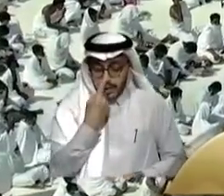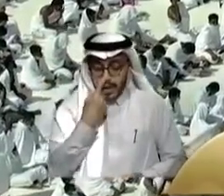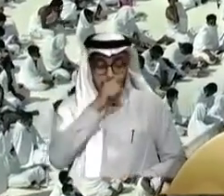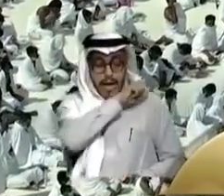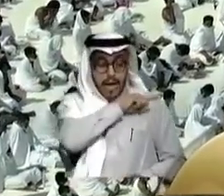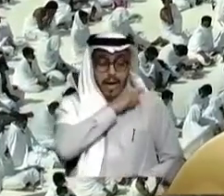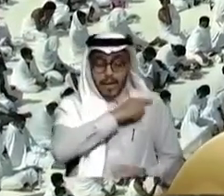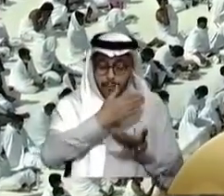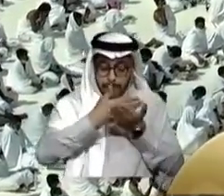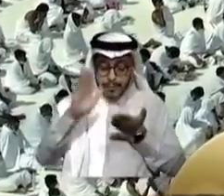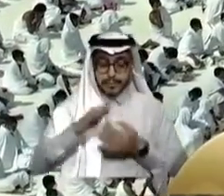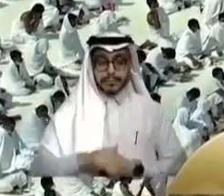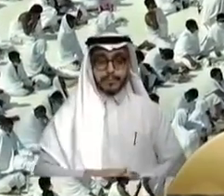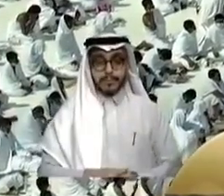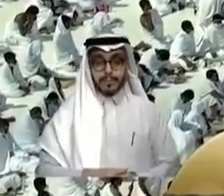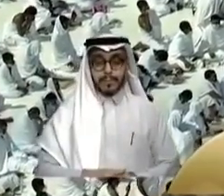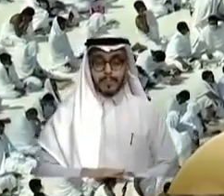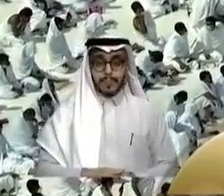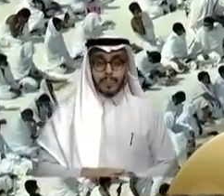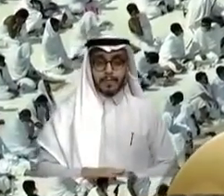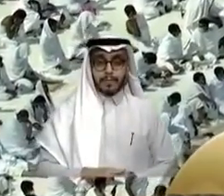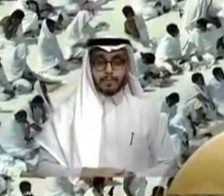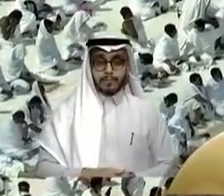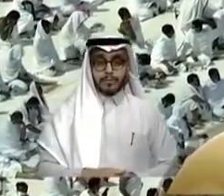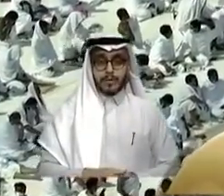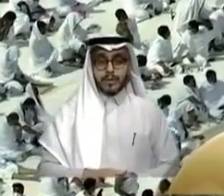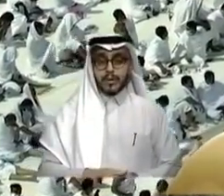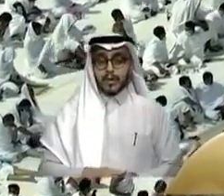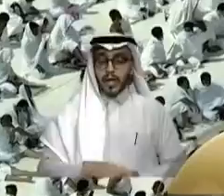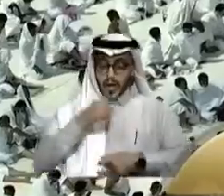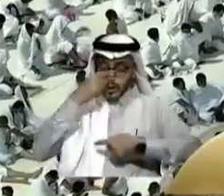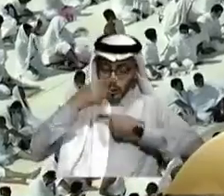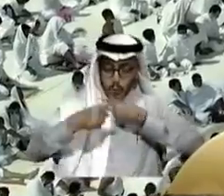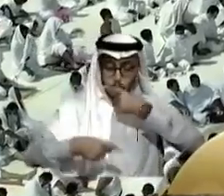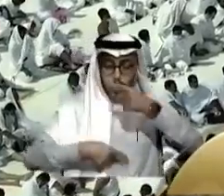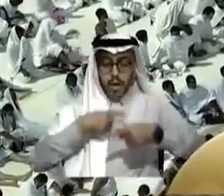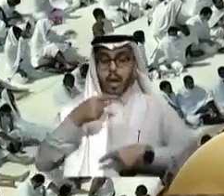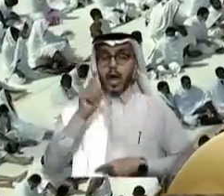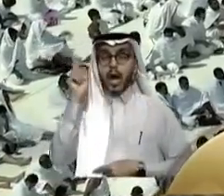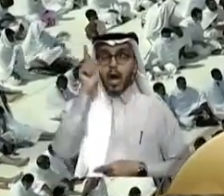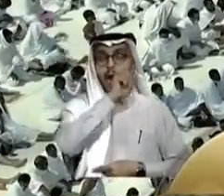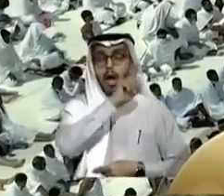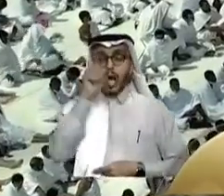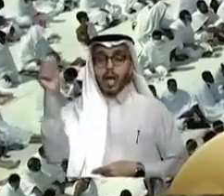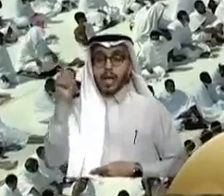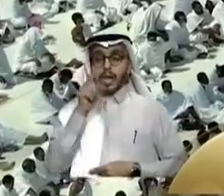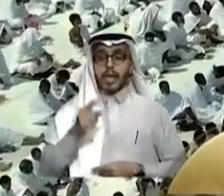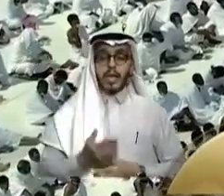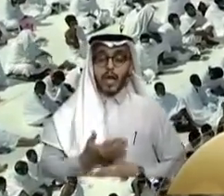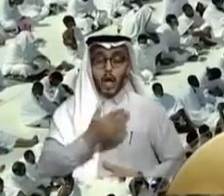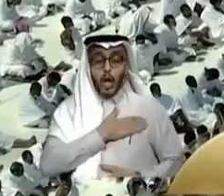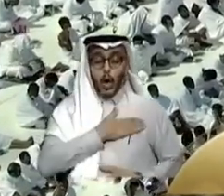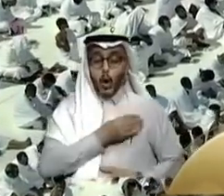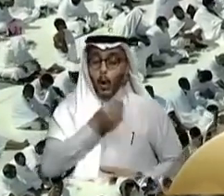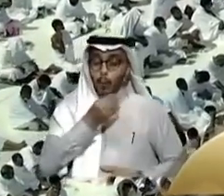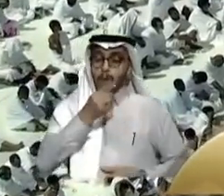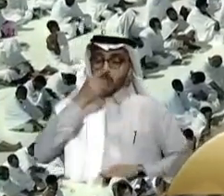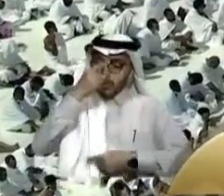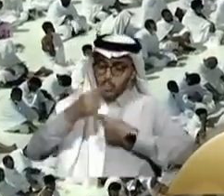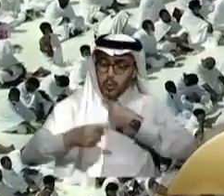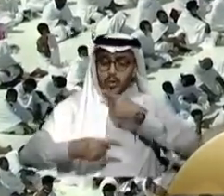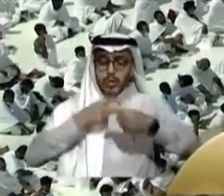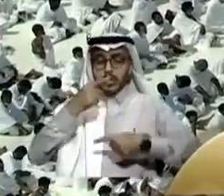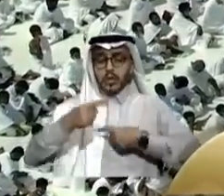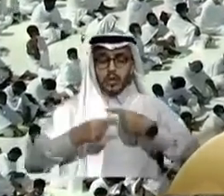وترك زواجره، ومنها إدامة ذكره عز وجل، لأن من أحب شيئاً أكثر